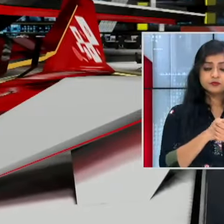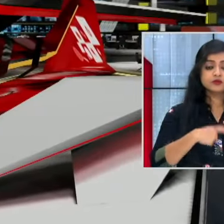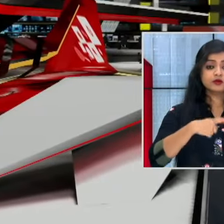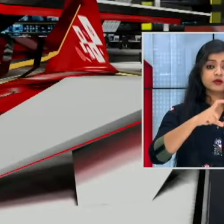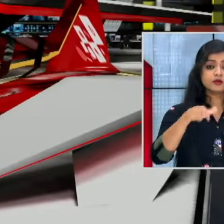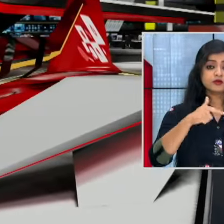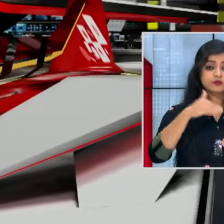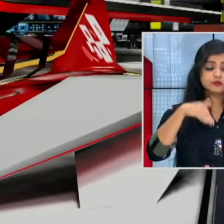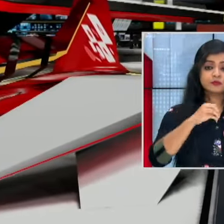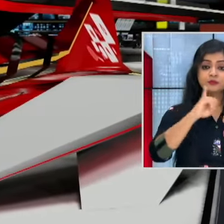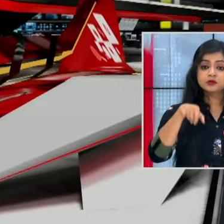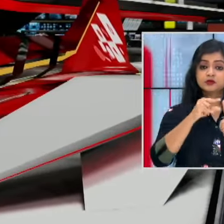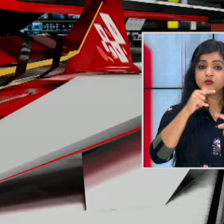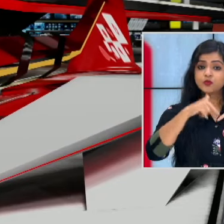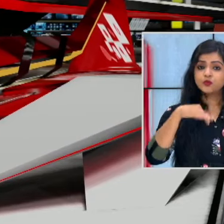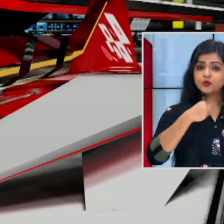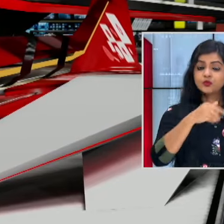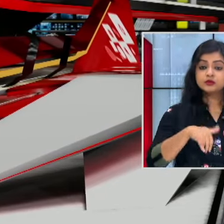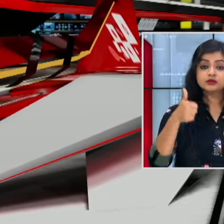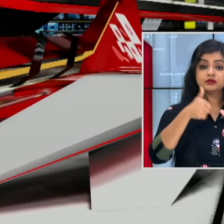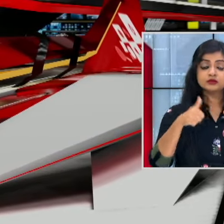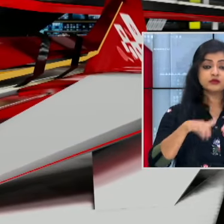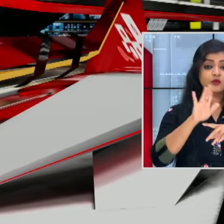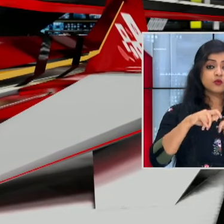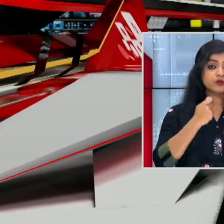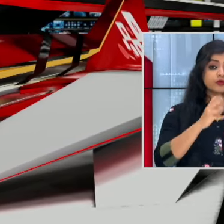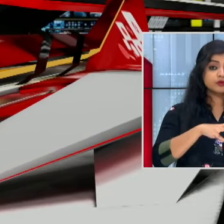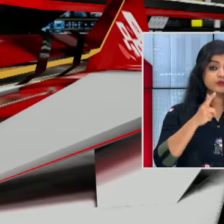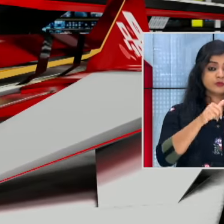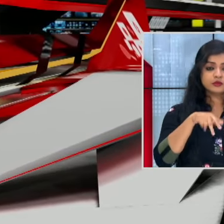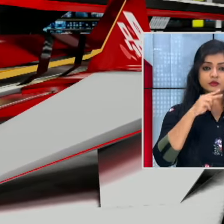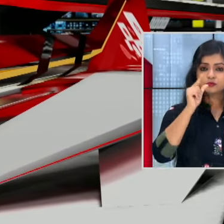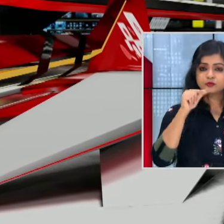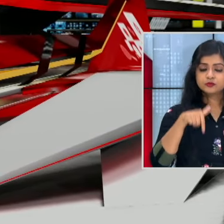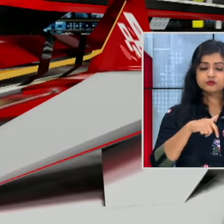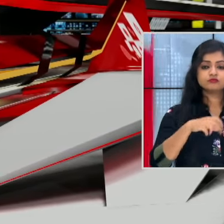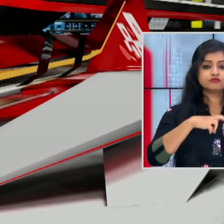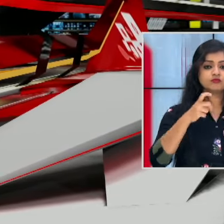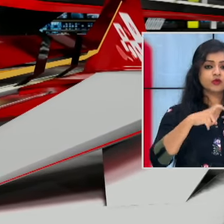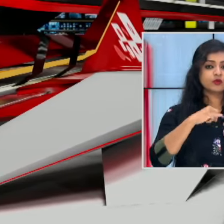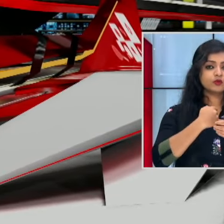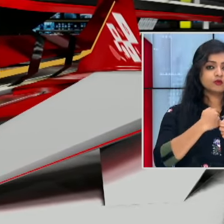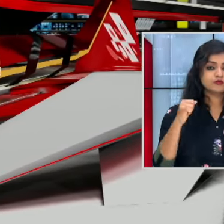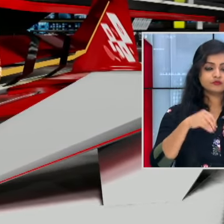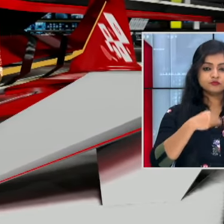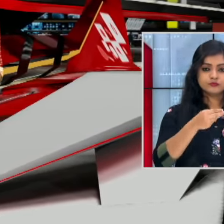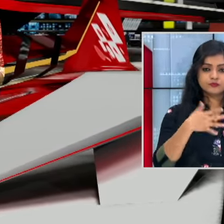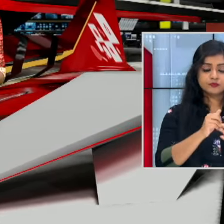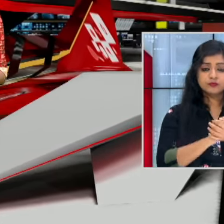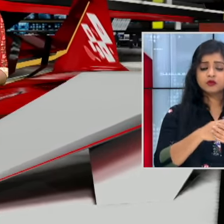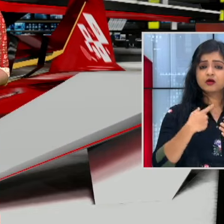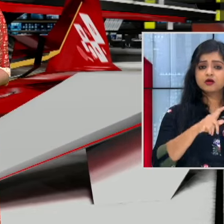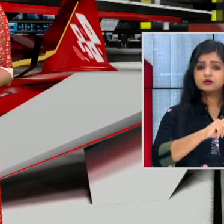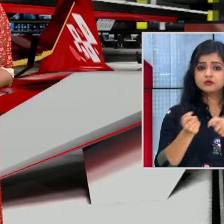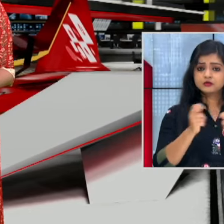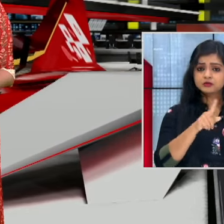രാജ്യസഭാ തെരഞ്ഞെടുപ്പിൽ ബി ജെ പിക്ക് വോട്ട് ചെയ്ത 6 കോൺഗ്രസ് എം എൽ എമാരെ സ്പീക്കർ കുൽദീപ് സിംഗ് പതാനിയ അയോഗ്യനാക്കി. കൂറുമാറ്റ നിരോധന